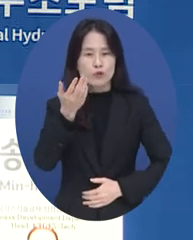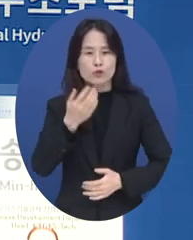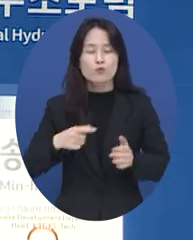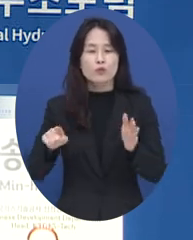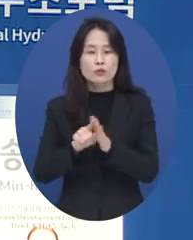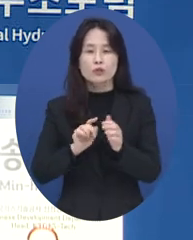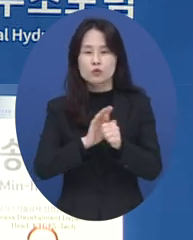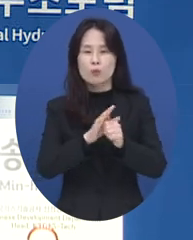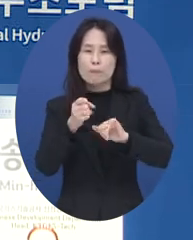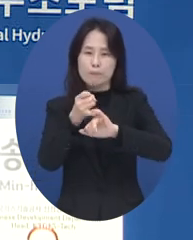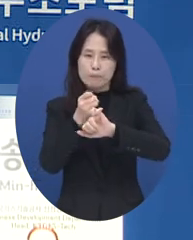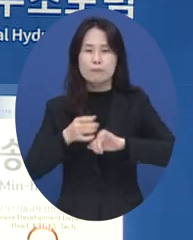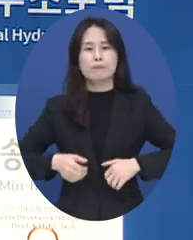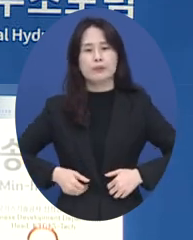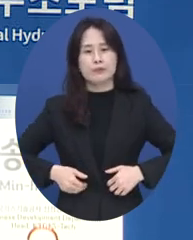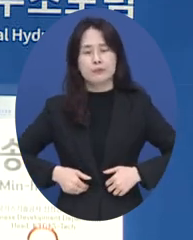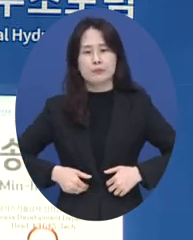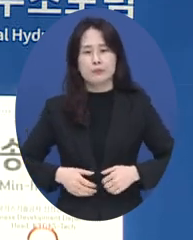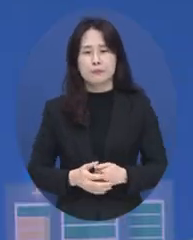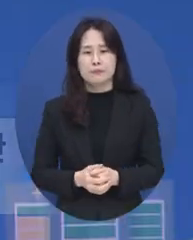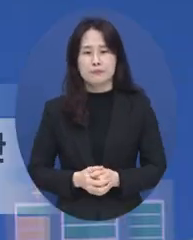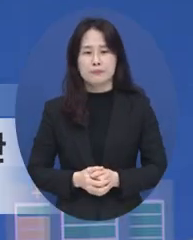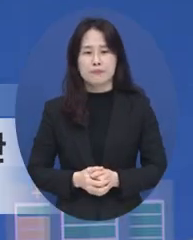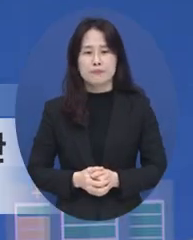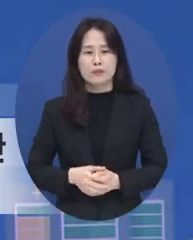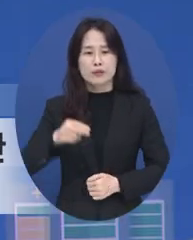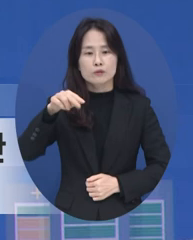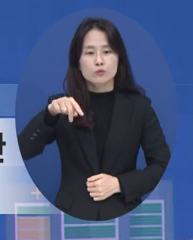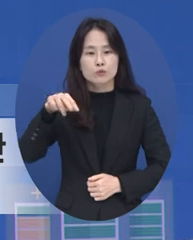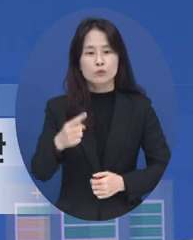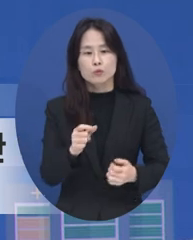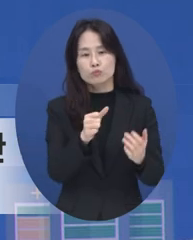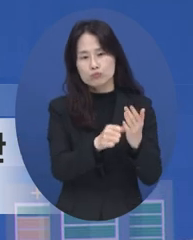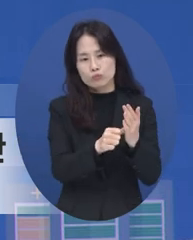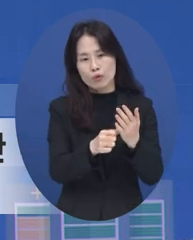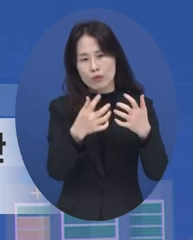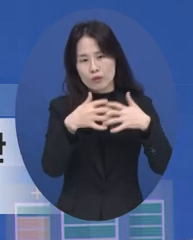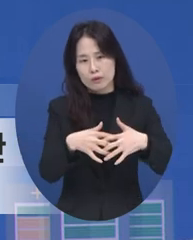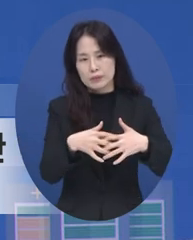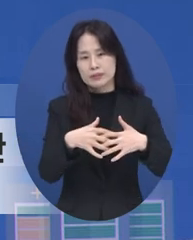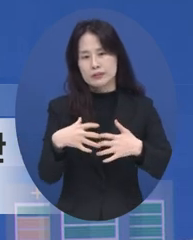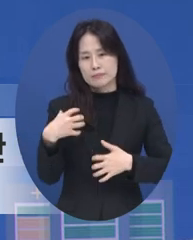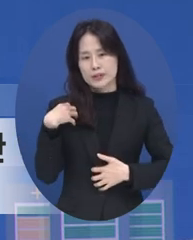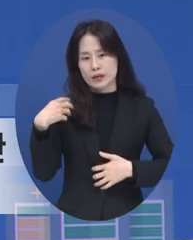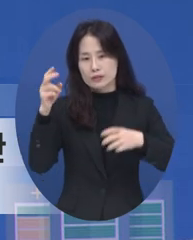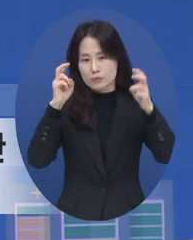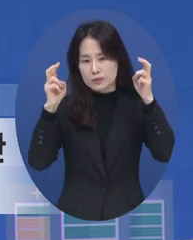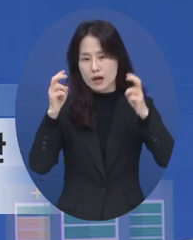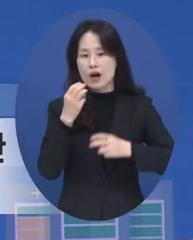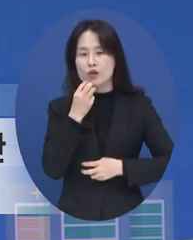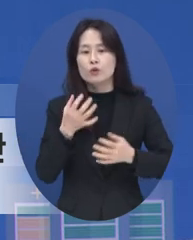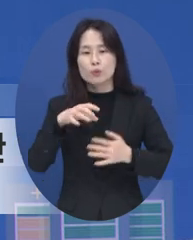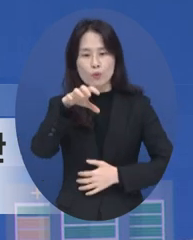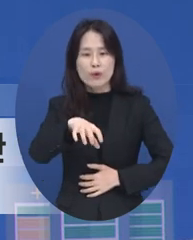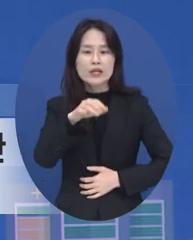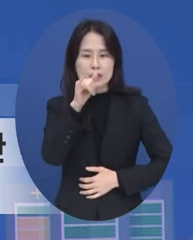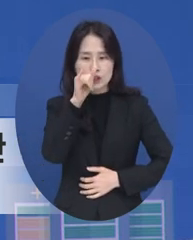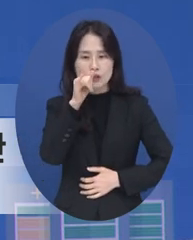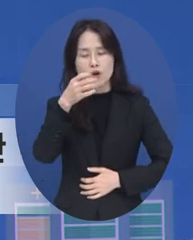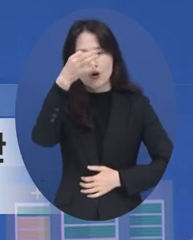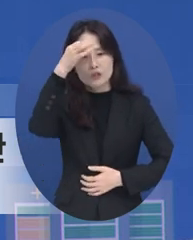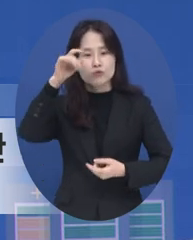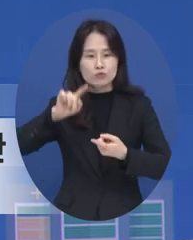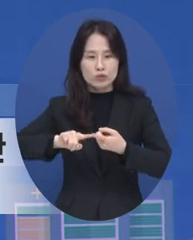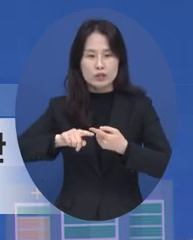그런 도움이 꼭 필요하다고 생각합니다 수소 부품 하고 설비를 담당하는 기업들이 경우 되어있어요 기술들에